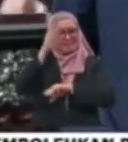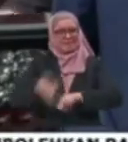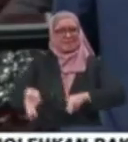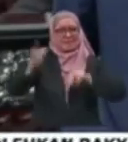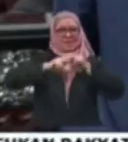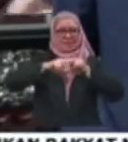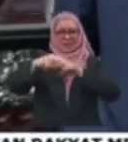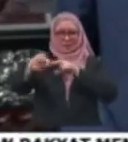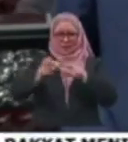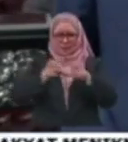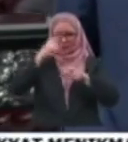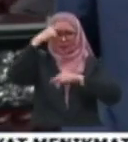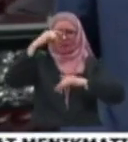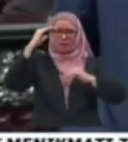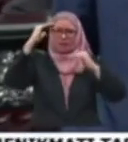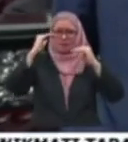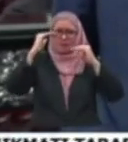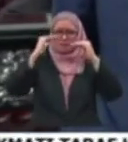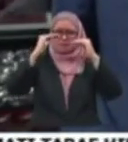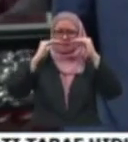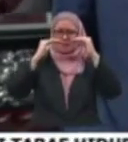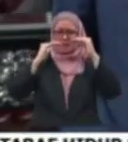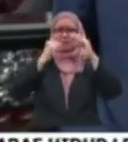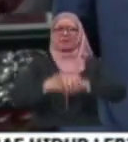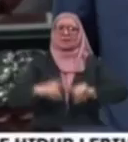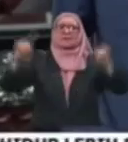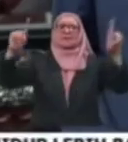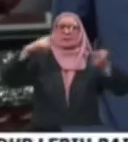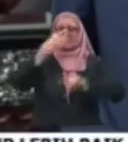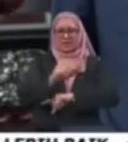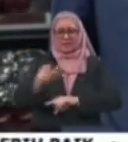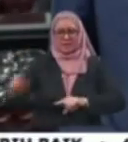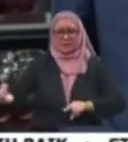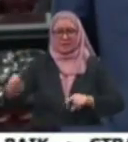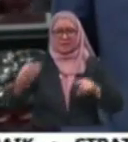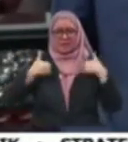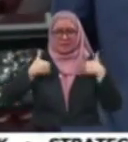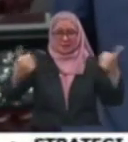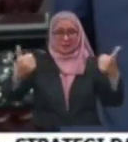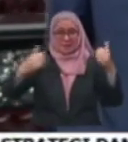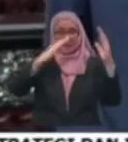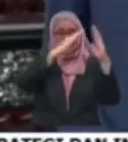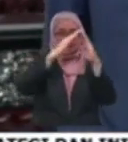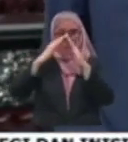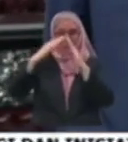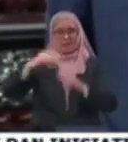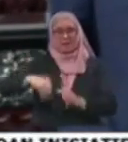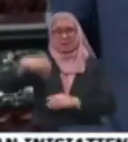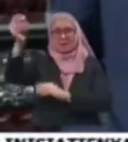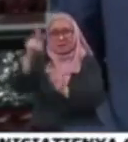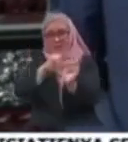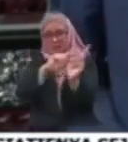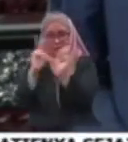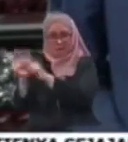dalam usaha untuk merapatkan jurang perbezaan fasiliti kesihatan bandar dan luar bandar. Kerajaan akan